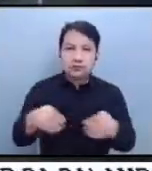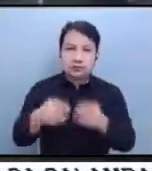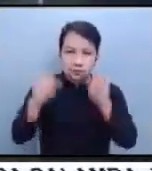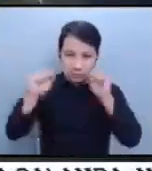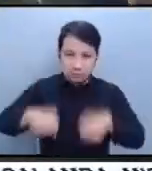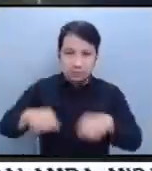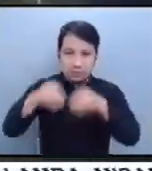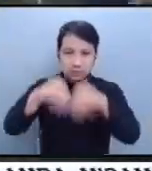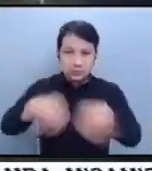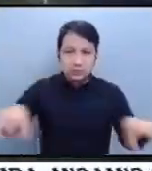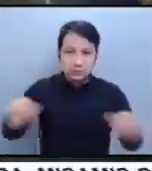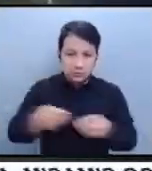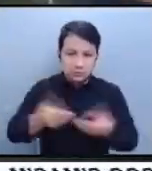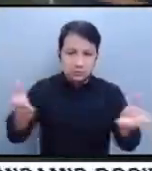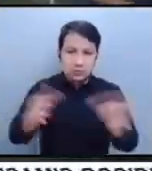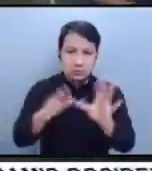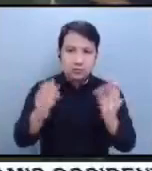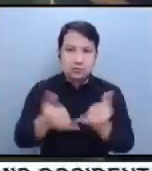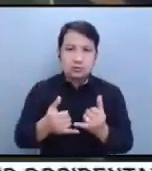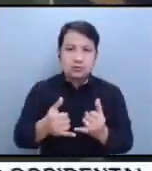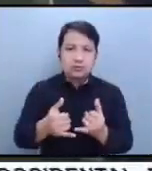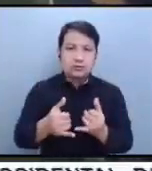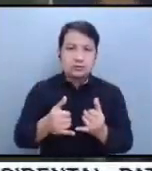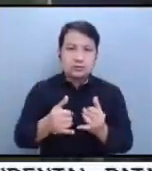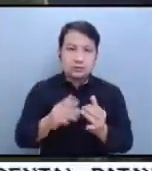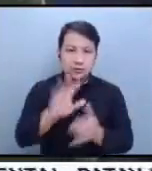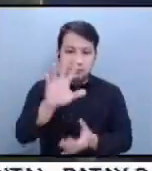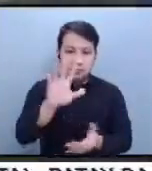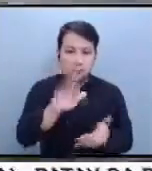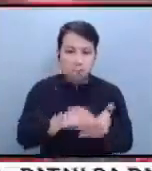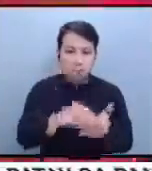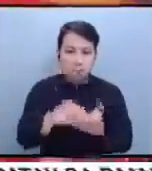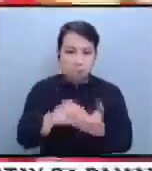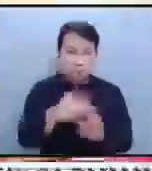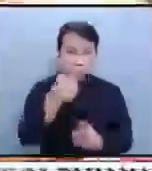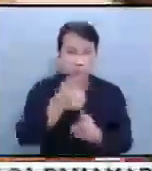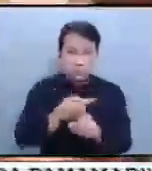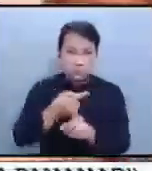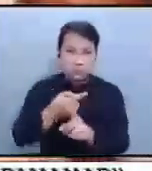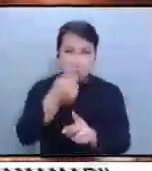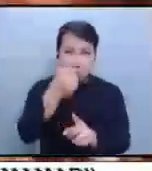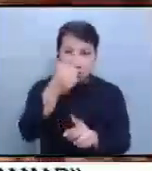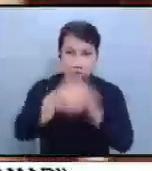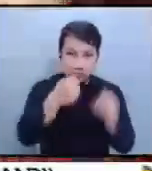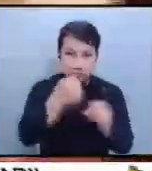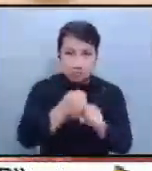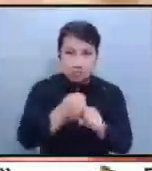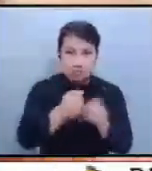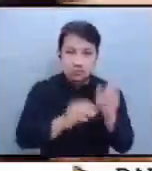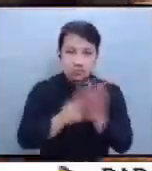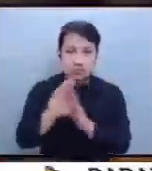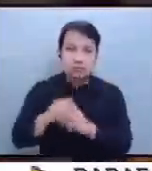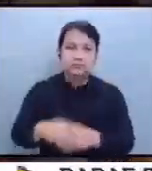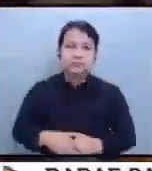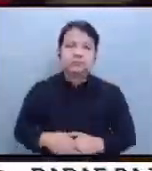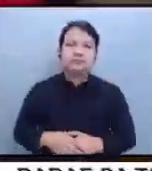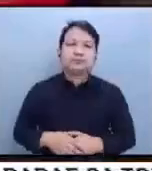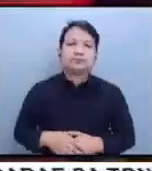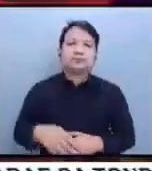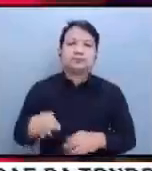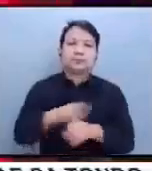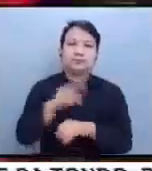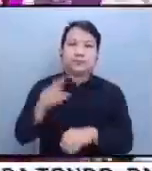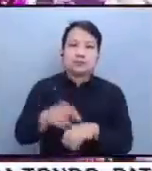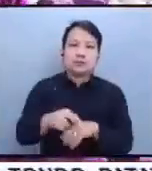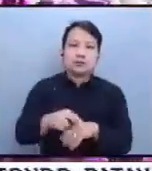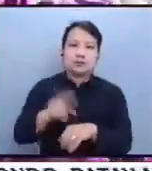ng barangay hanggang 5 milyong piso kada taon para sa development. Sa pag-iikot sa Rehiyon 2, binisita ng Lenny